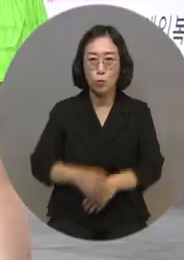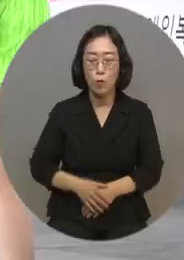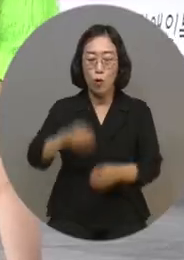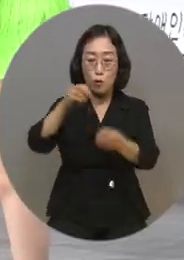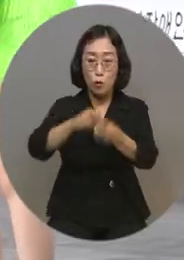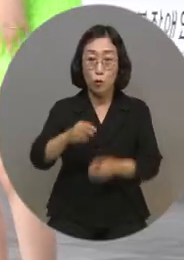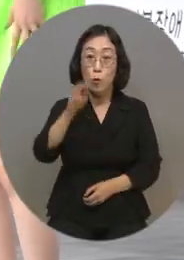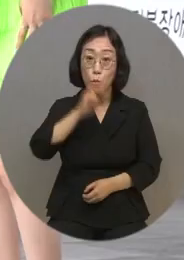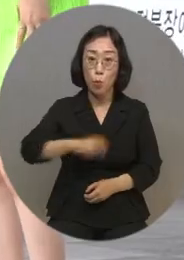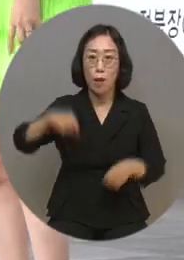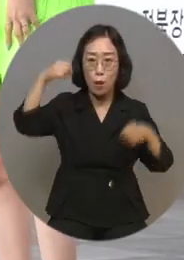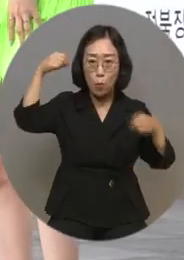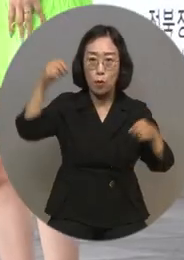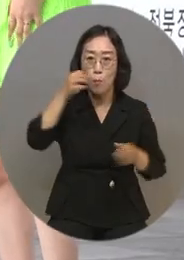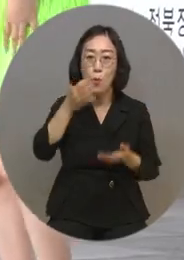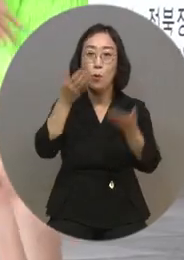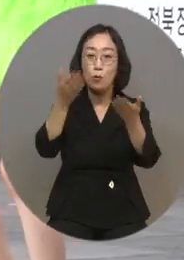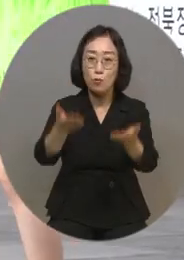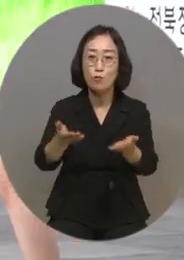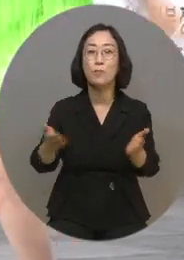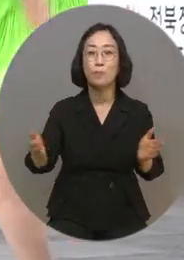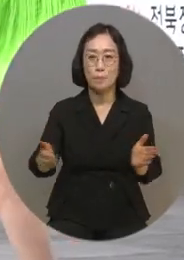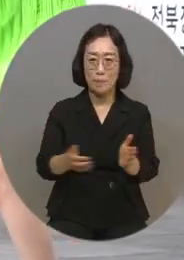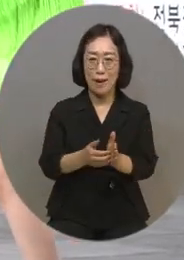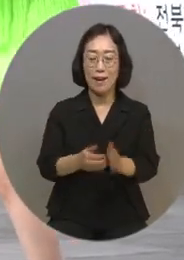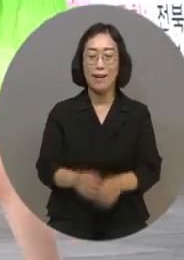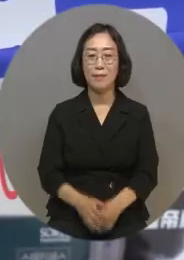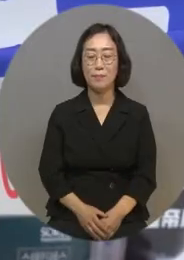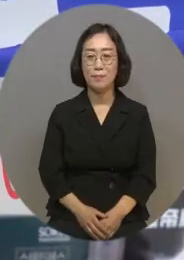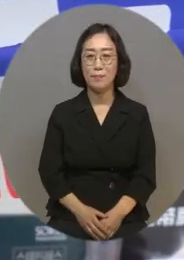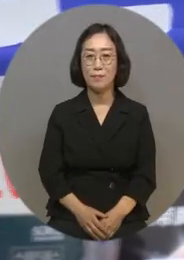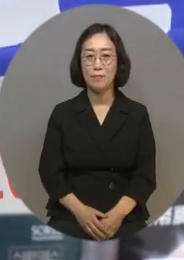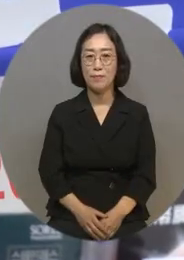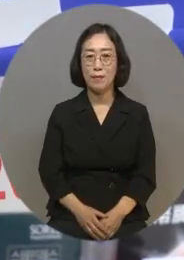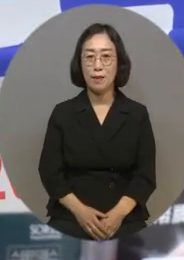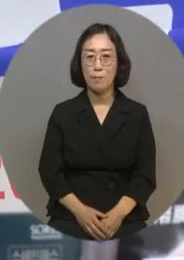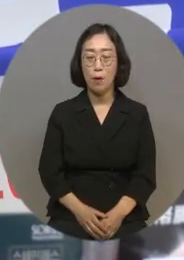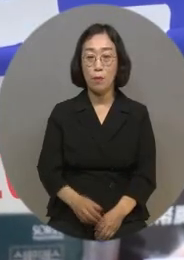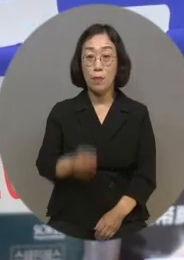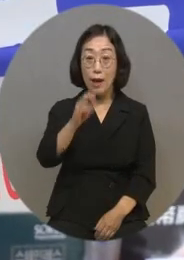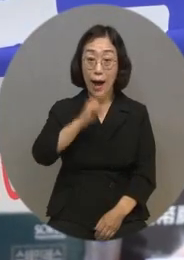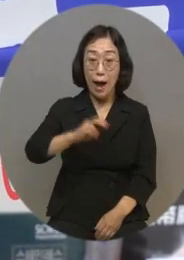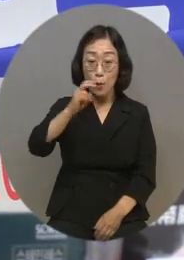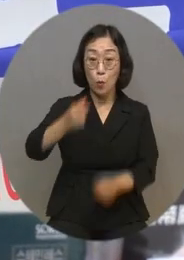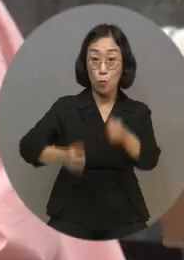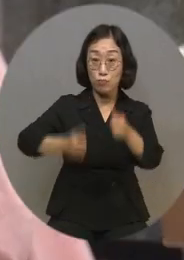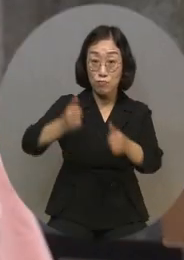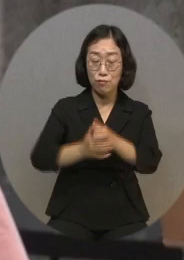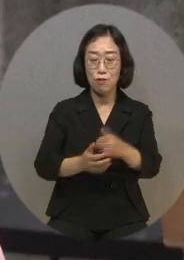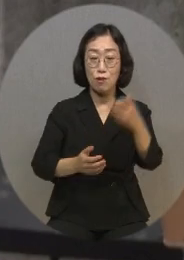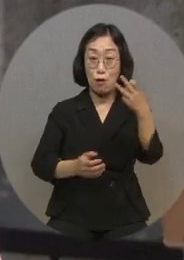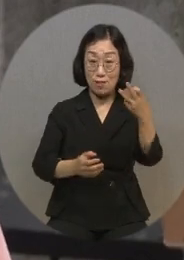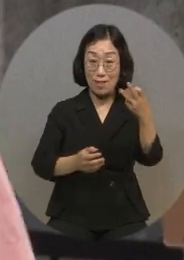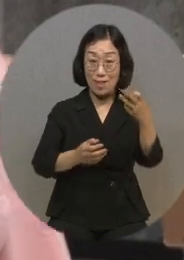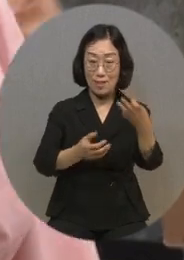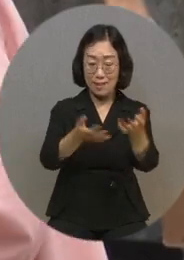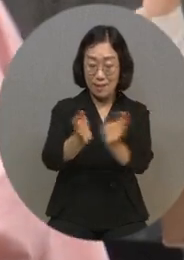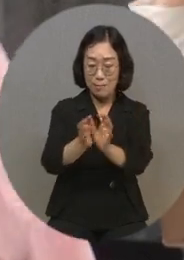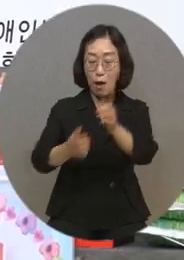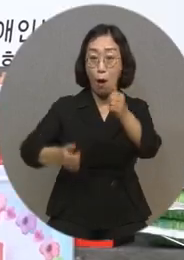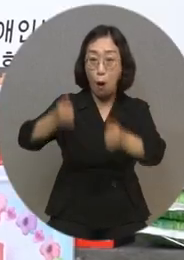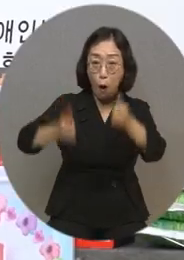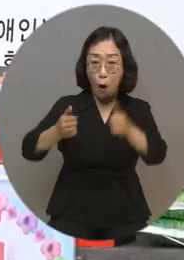공연이 장내 분위기를 뜨겁게 달구었습니다. 이번 가요제는 예선을 거쳐 13팀의 본선으로